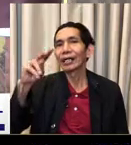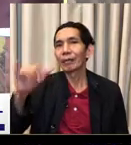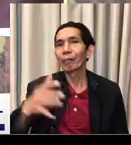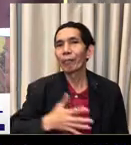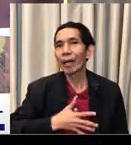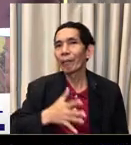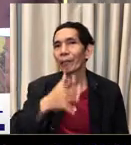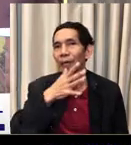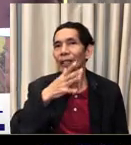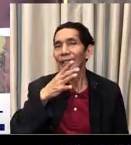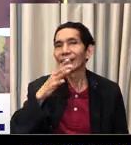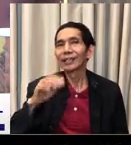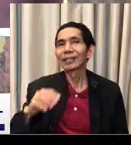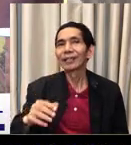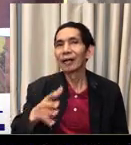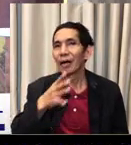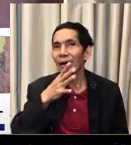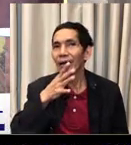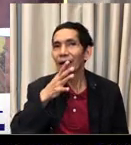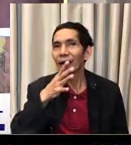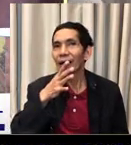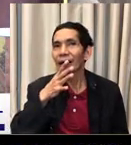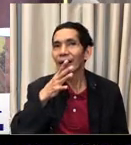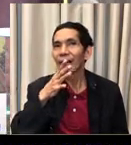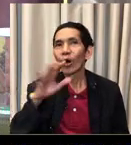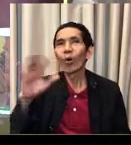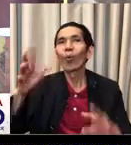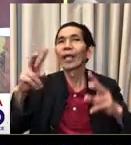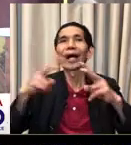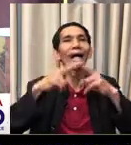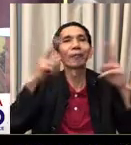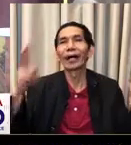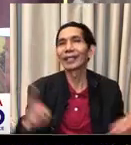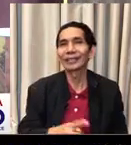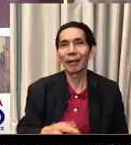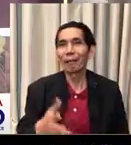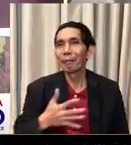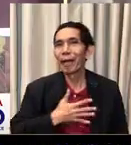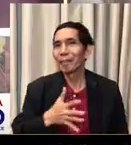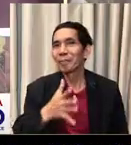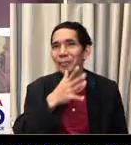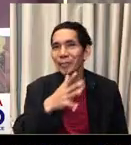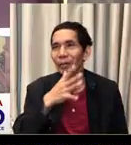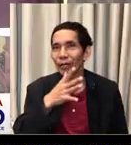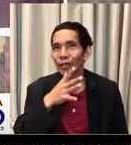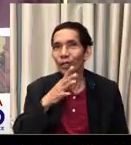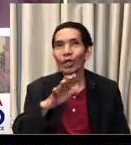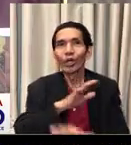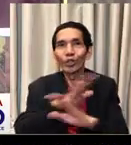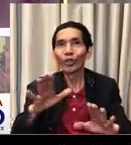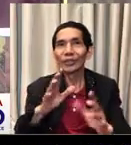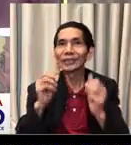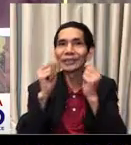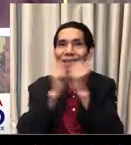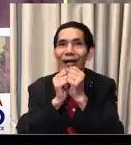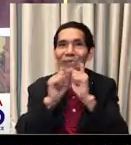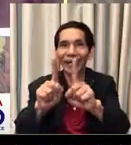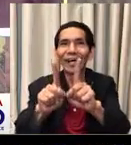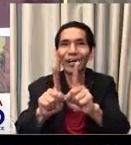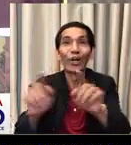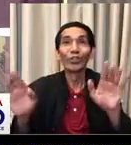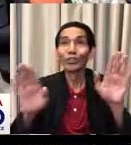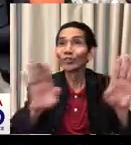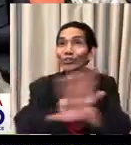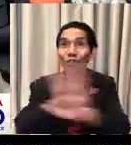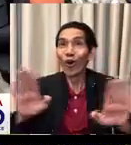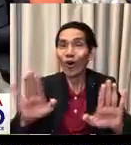ko, Nanay Chayong, wala kang ka-Valentines. Huwag ka munang sasama sa kanya.